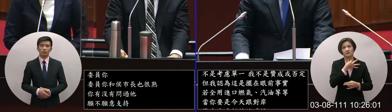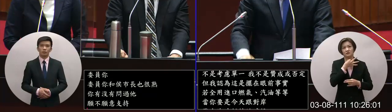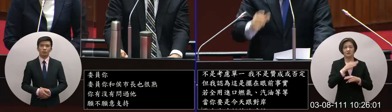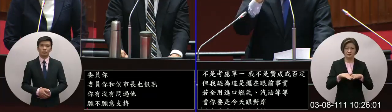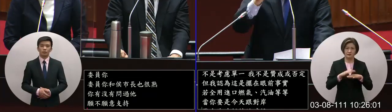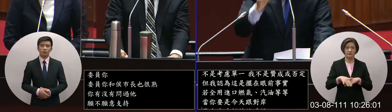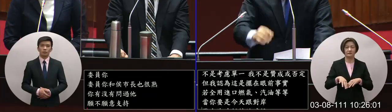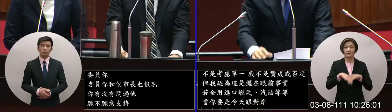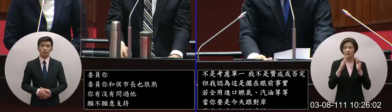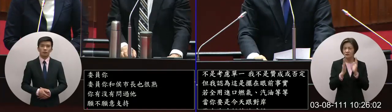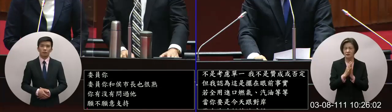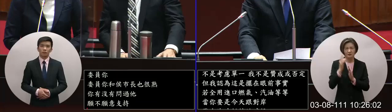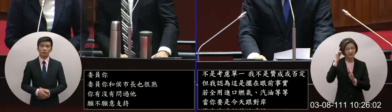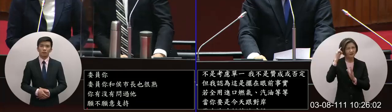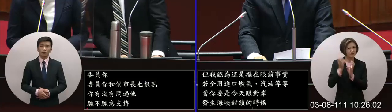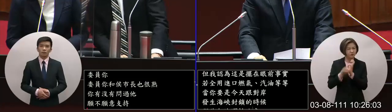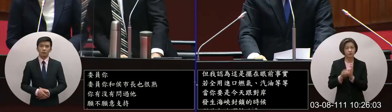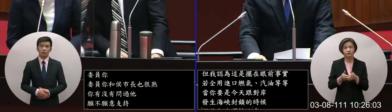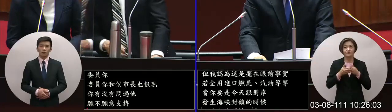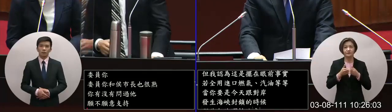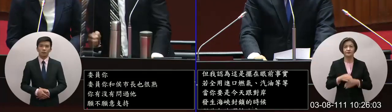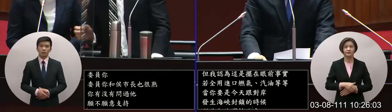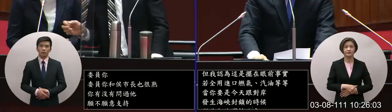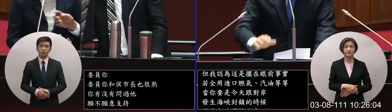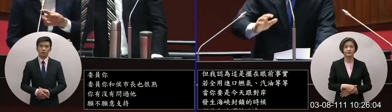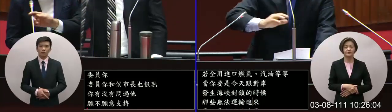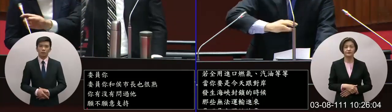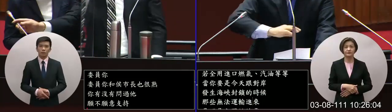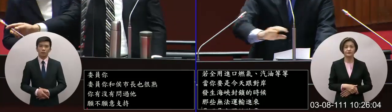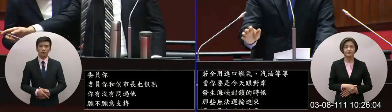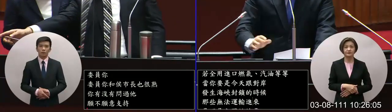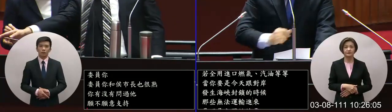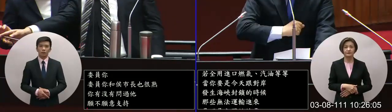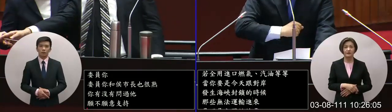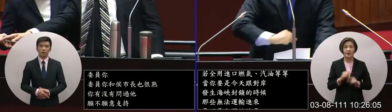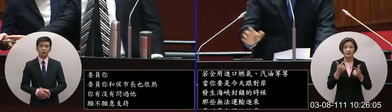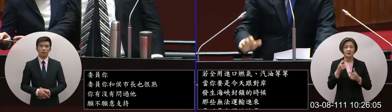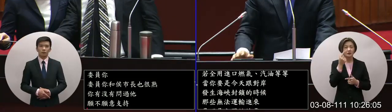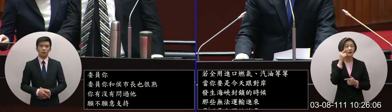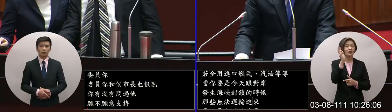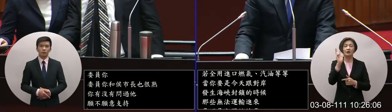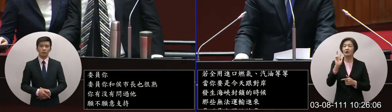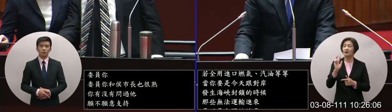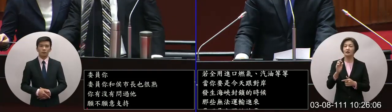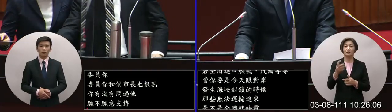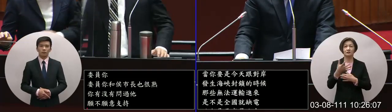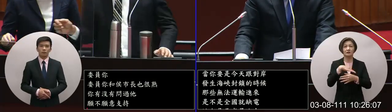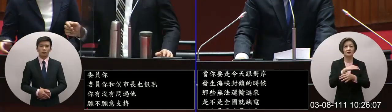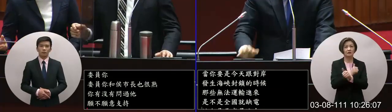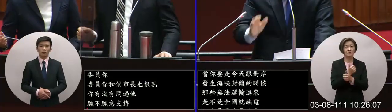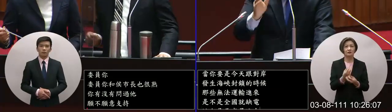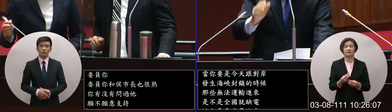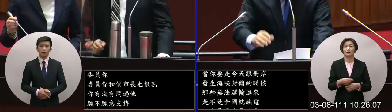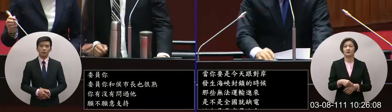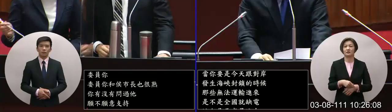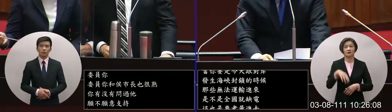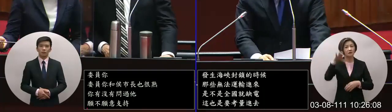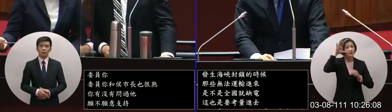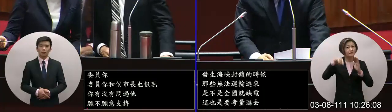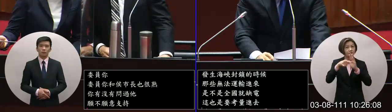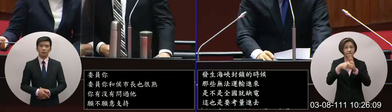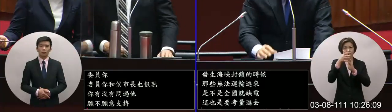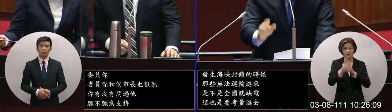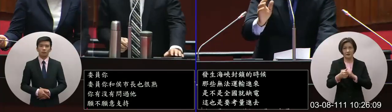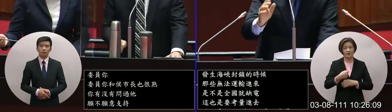啊，并不是说完全哦漠视就是不考量。那个苏院长，我认为